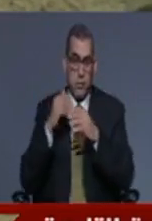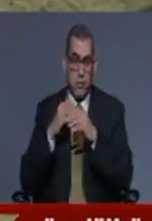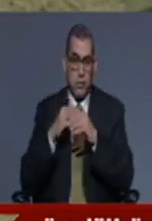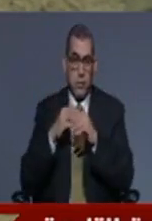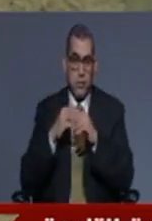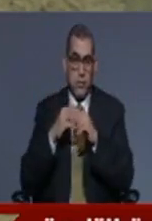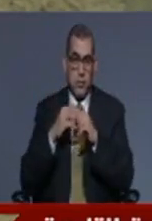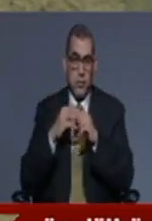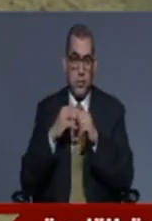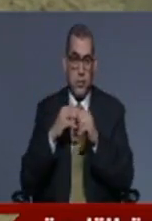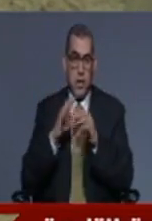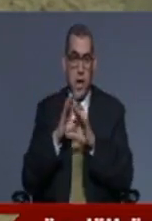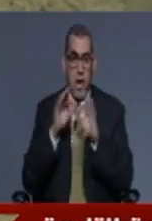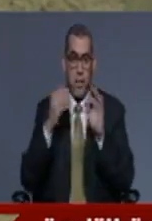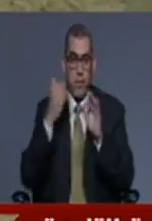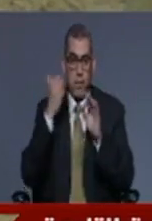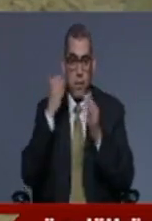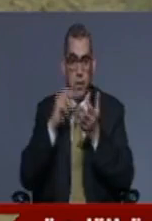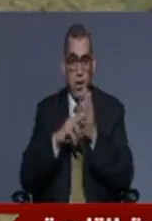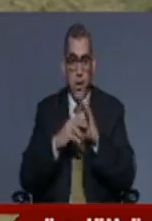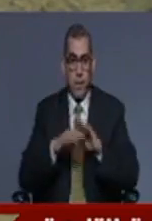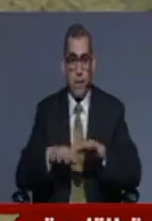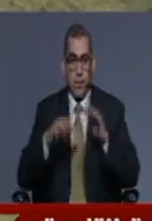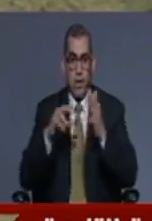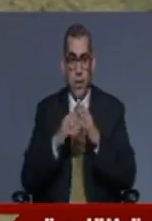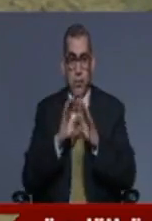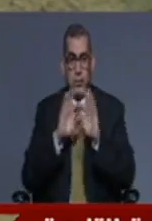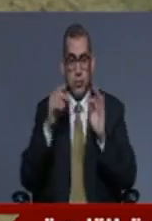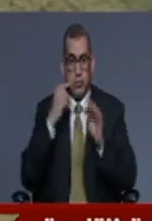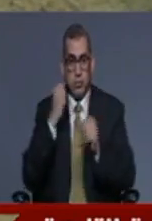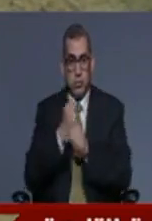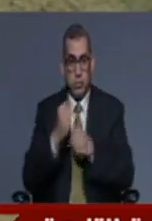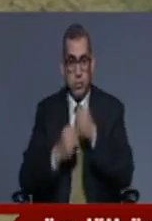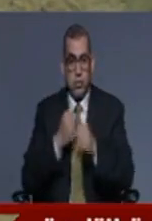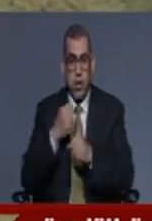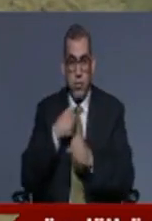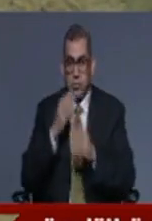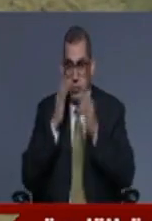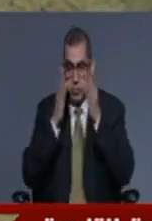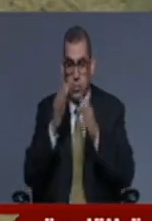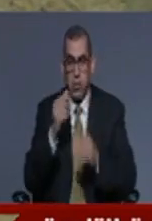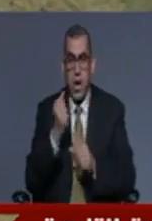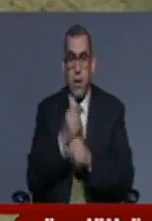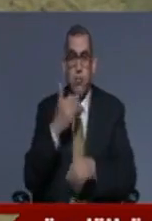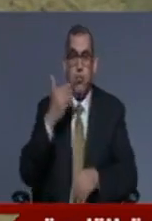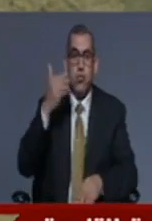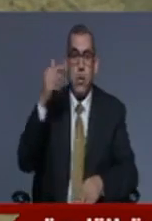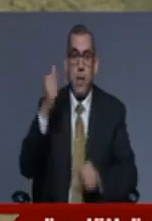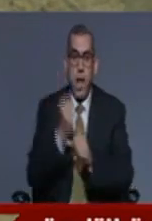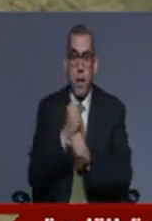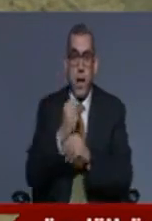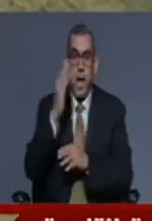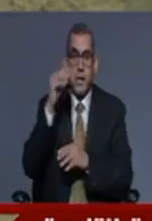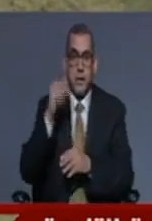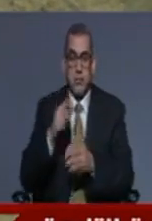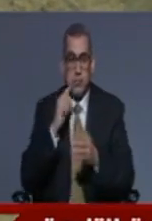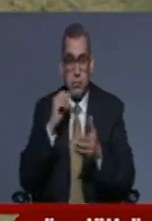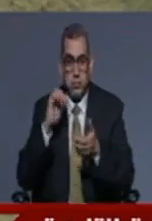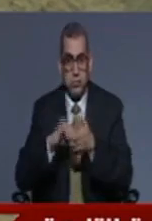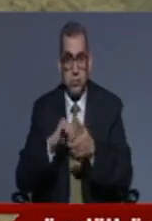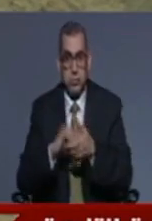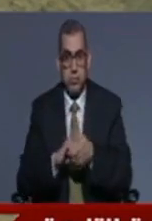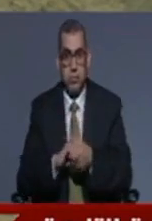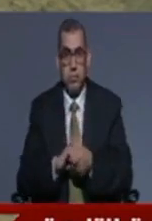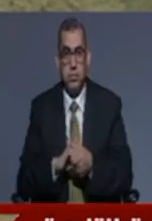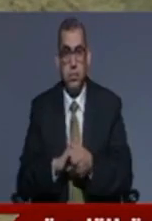وهذا يجعل أمامنا التحرك قدما نحو المستقبل أمرا أساسيا، ويجعلنا أيضا في منتصف